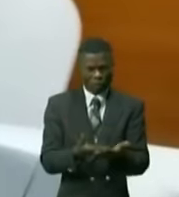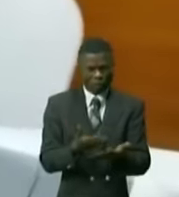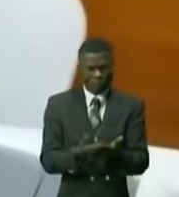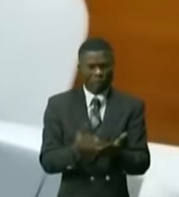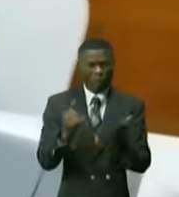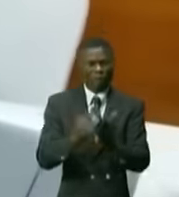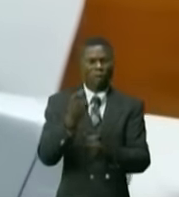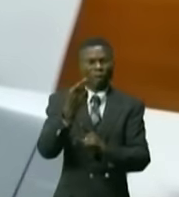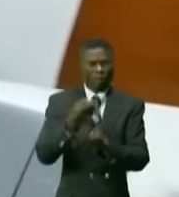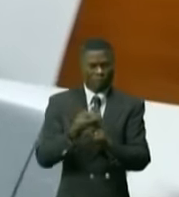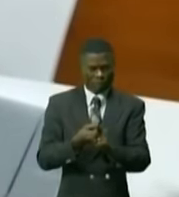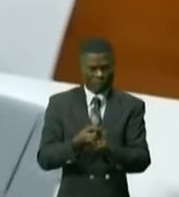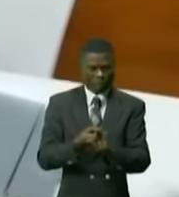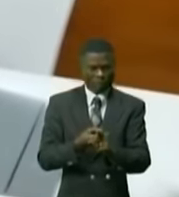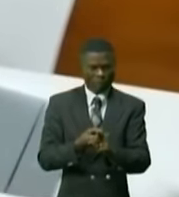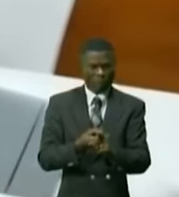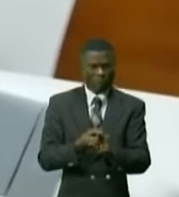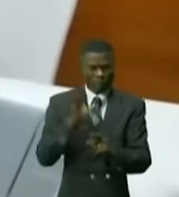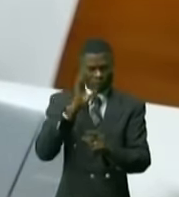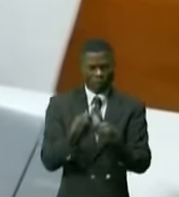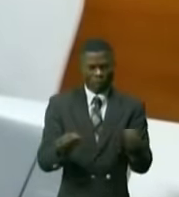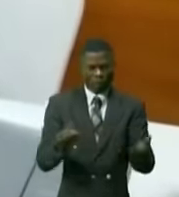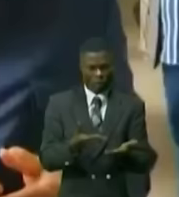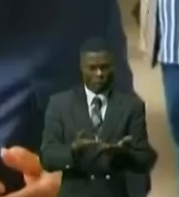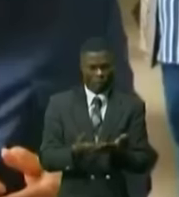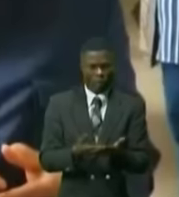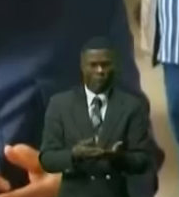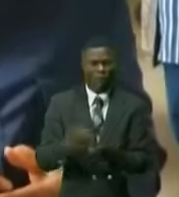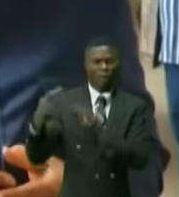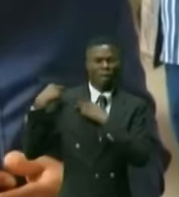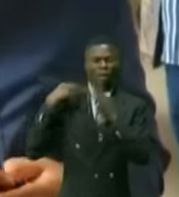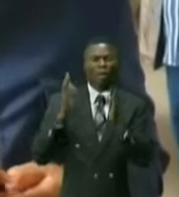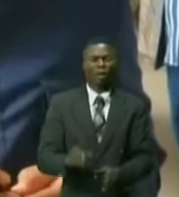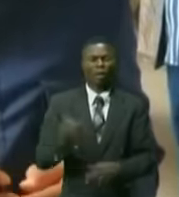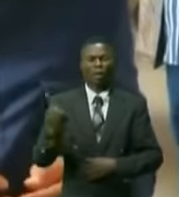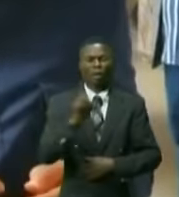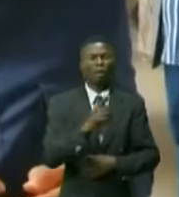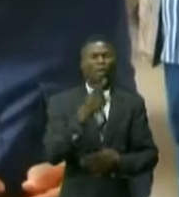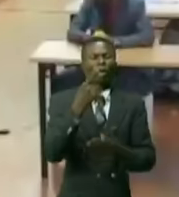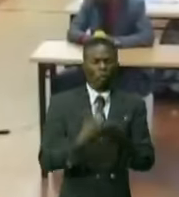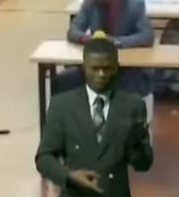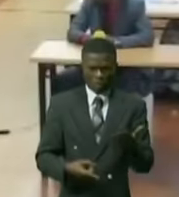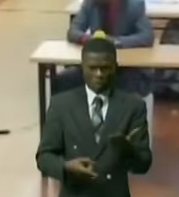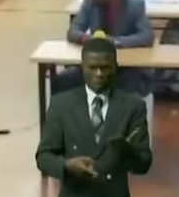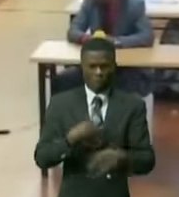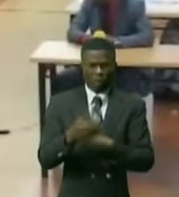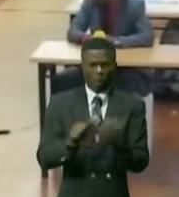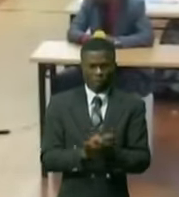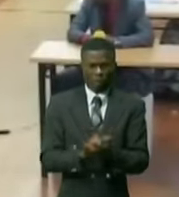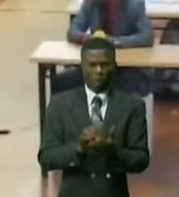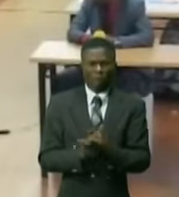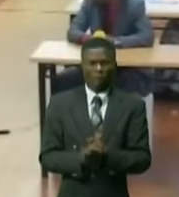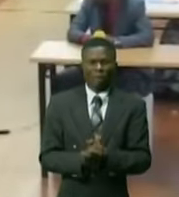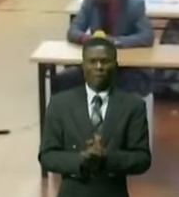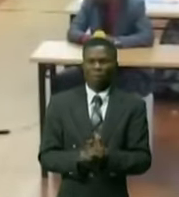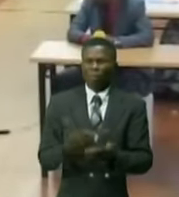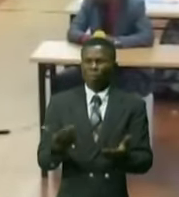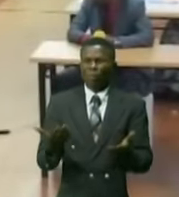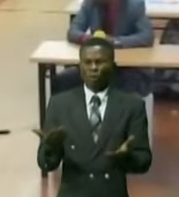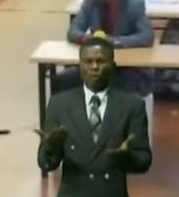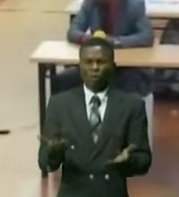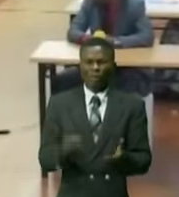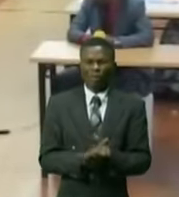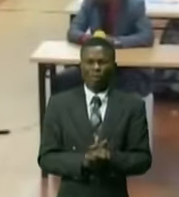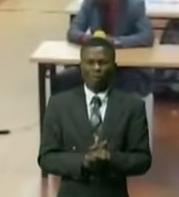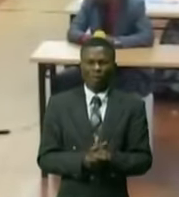Sinon, pourquoi? Et quelles sont les responsabilités quant à l'exécution de ces recommandations? Le directeur pays et représentant